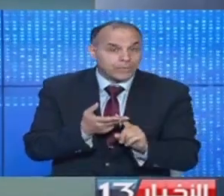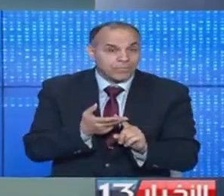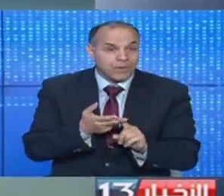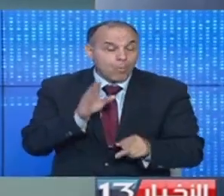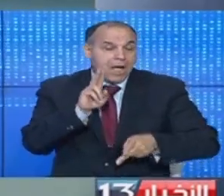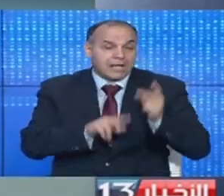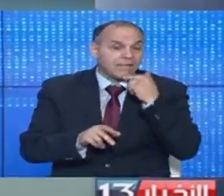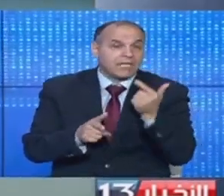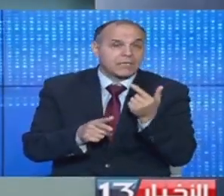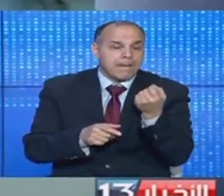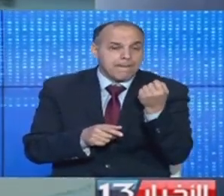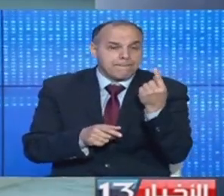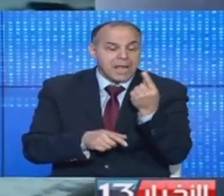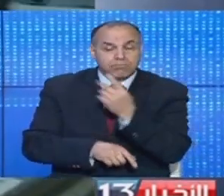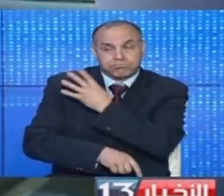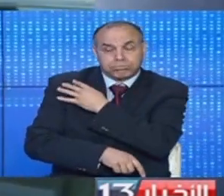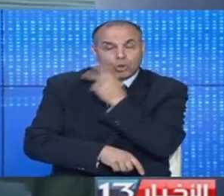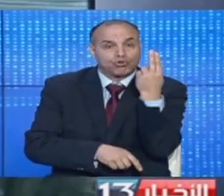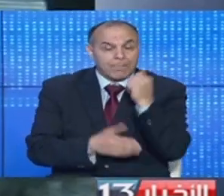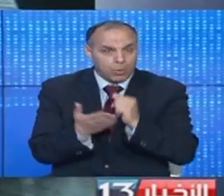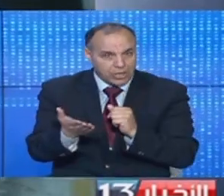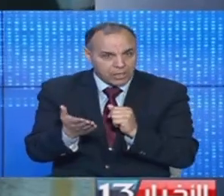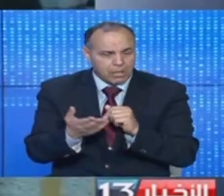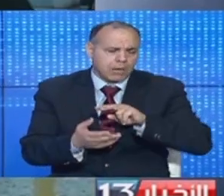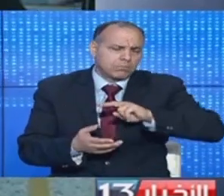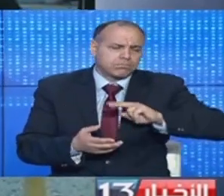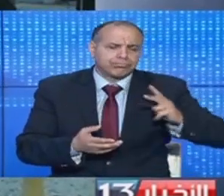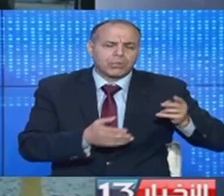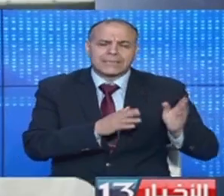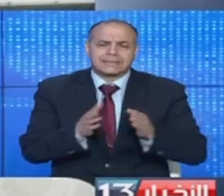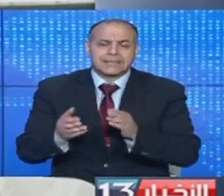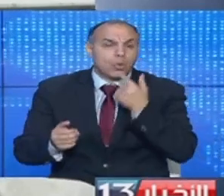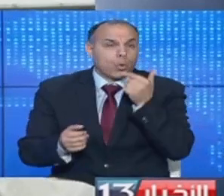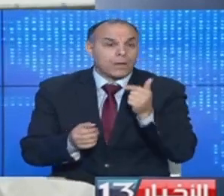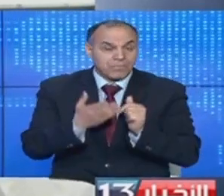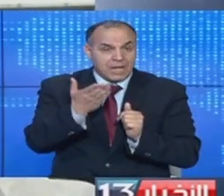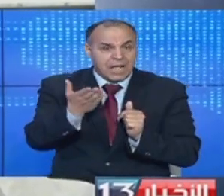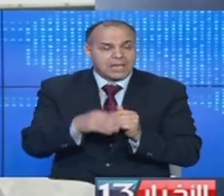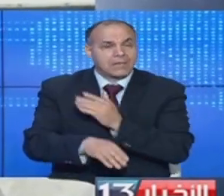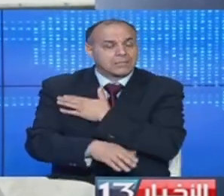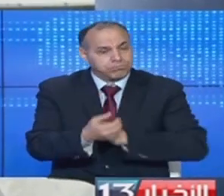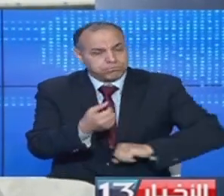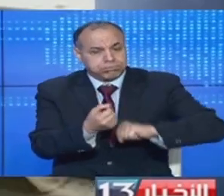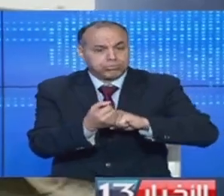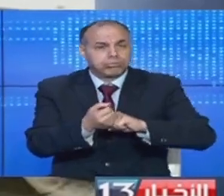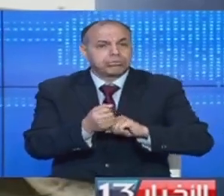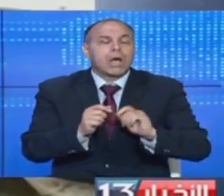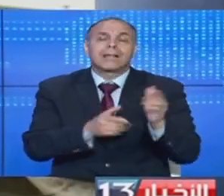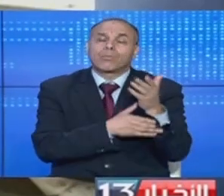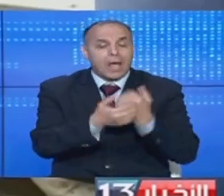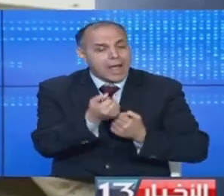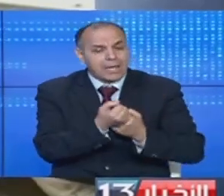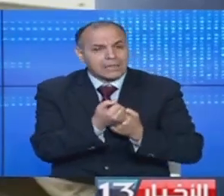هم اكثر من 100 اطار جامعي من مختلف الاختصاصات، وذلك في اطار معاضده مجهودات